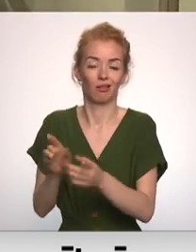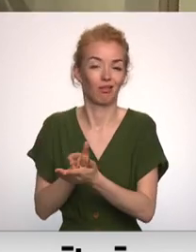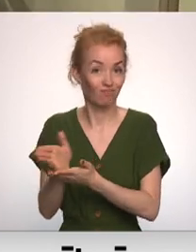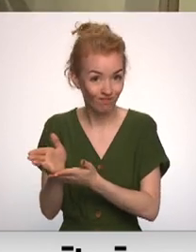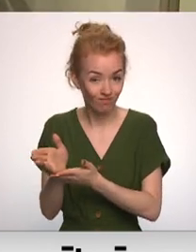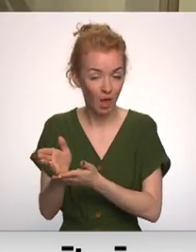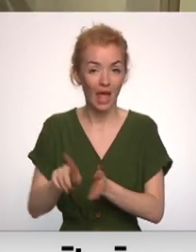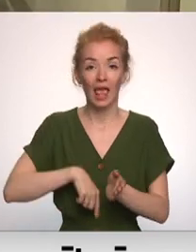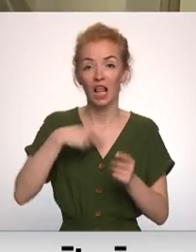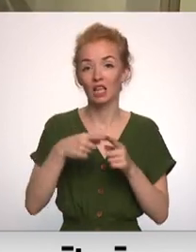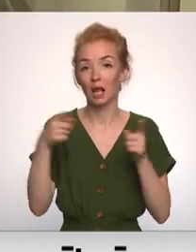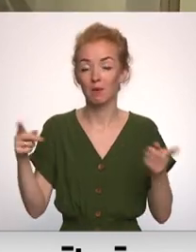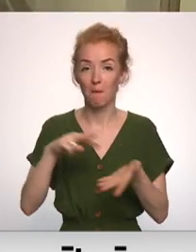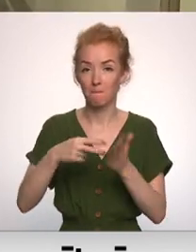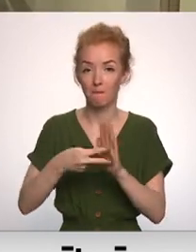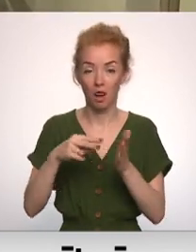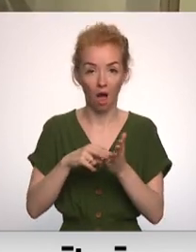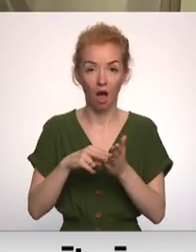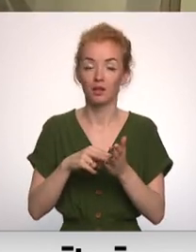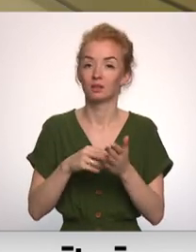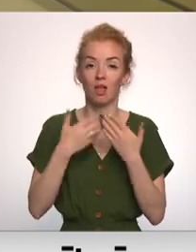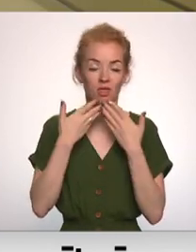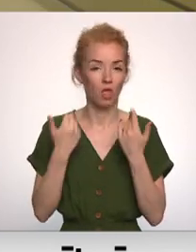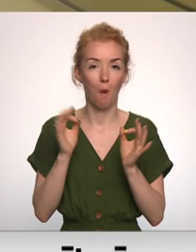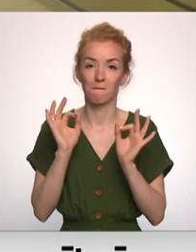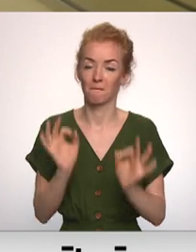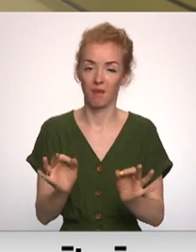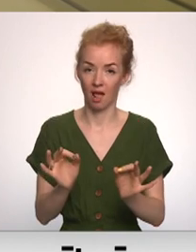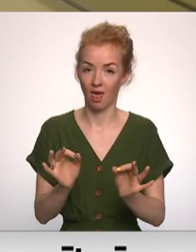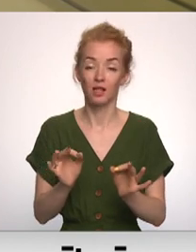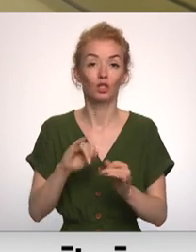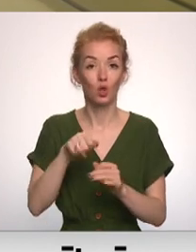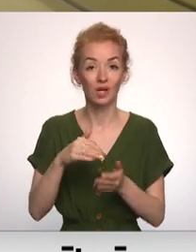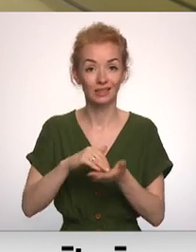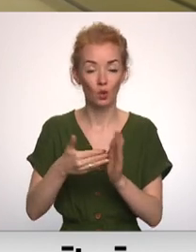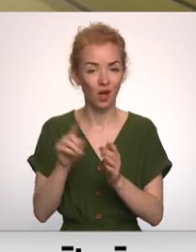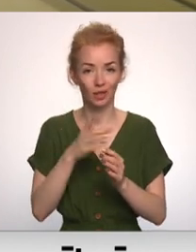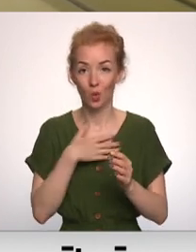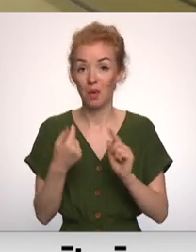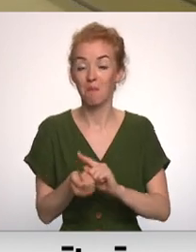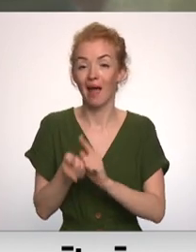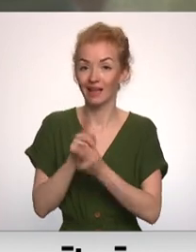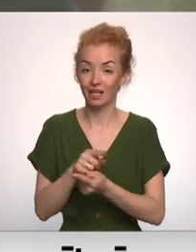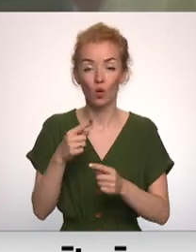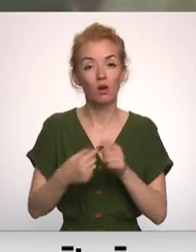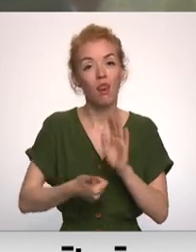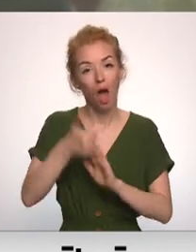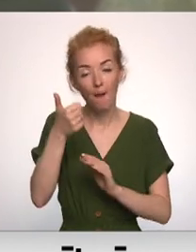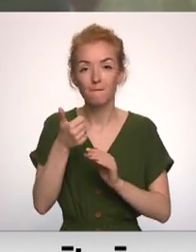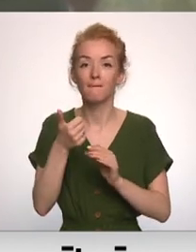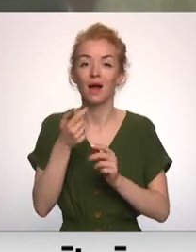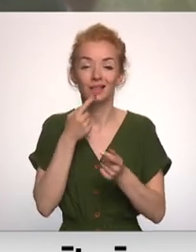laikā ilgtermiņa plāns ministra ieskatā nesot pareizākais risinājums, jo situācija ir mainīga un labāk to